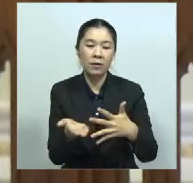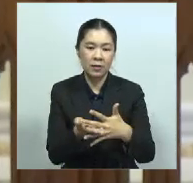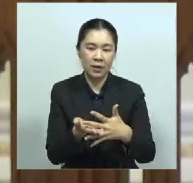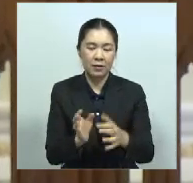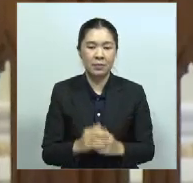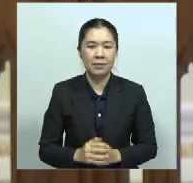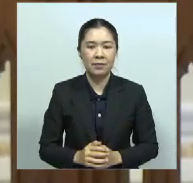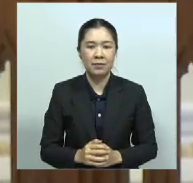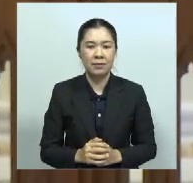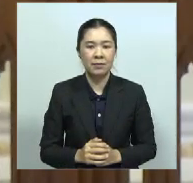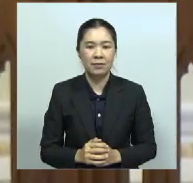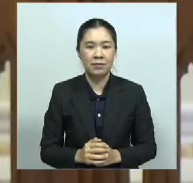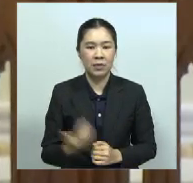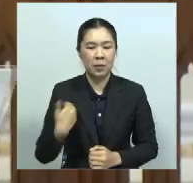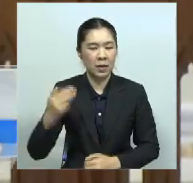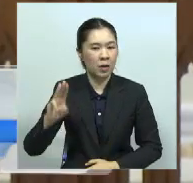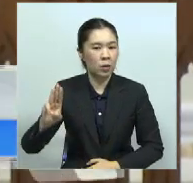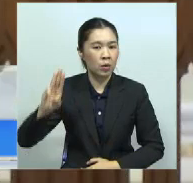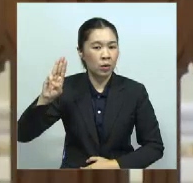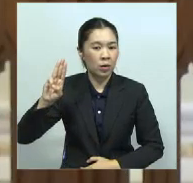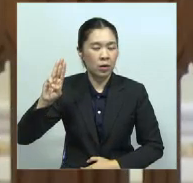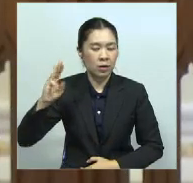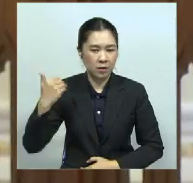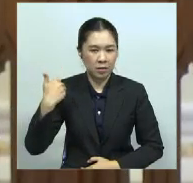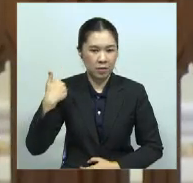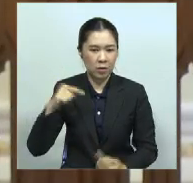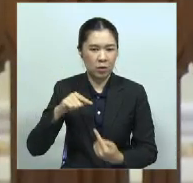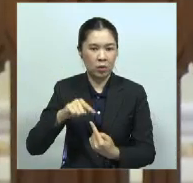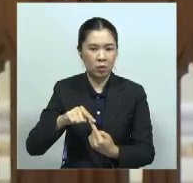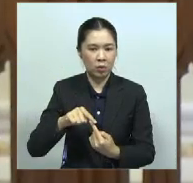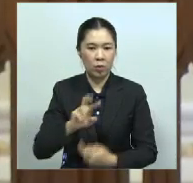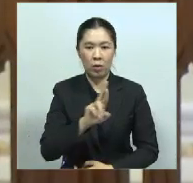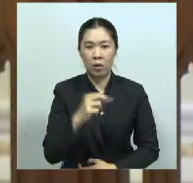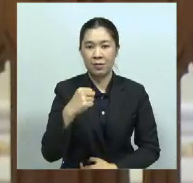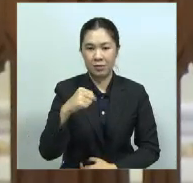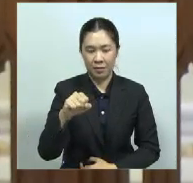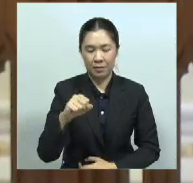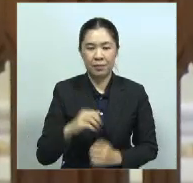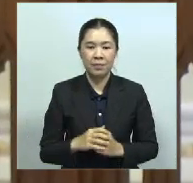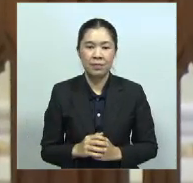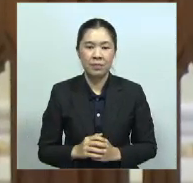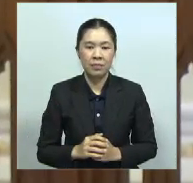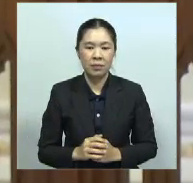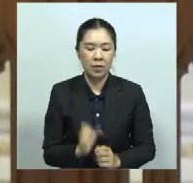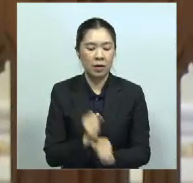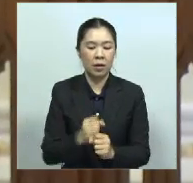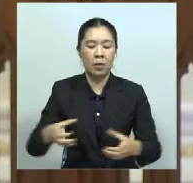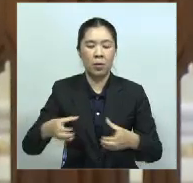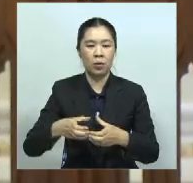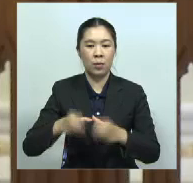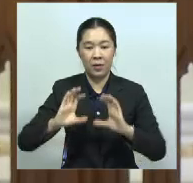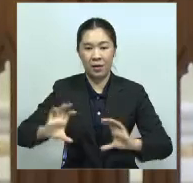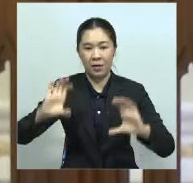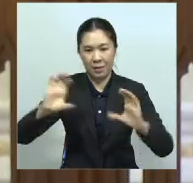พิธีเฝ้าถวายสัตย์ปฏิญาณต่อพระบาทสมเด็จพระเจ้าอยู่หัวนะครับซึ่งจะถือว่าเป็นการทำงานของรัฐบาลโดยสมบูรณ์นะ